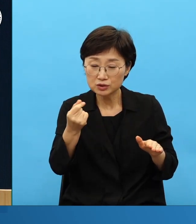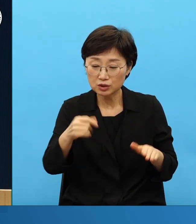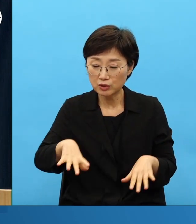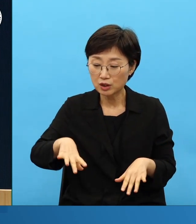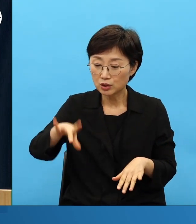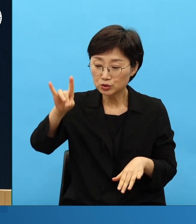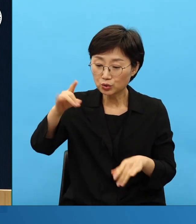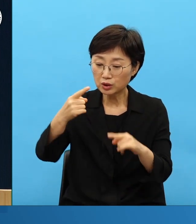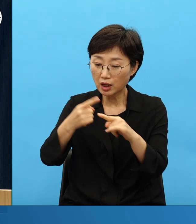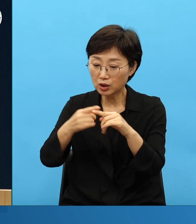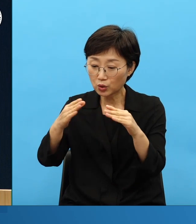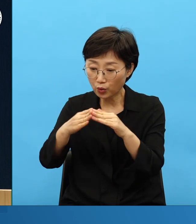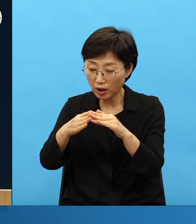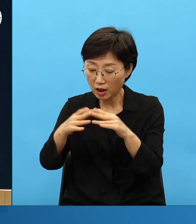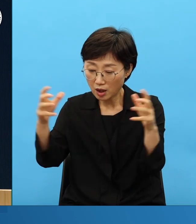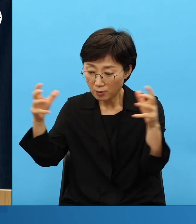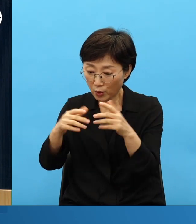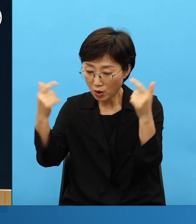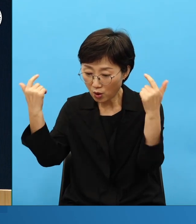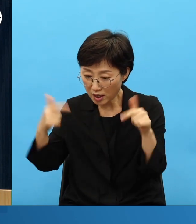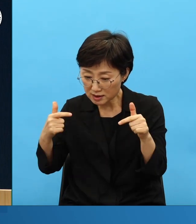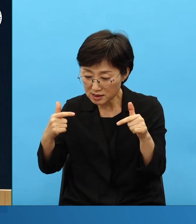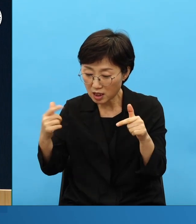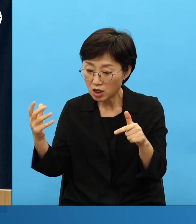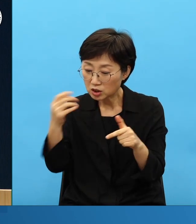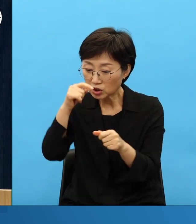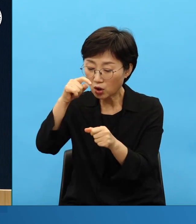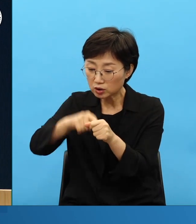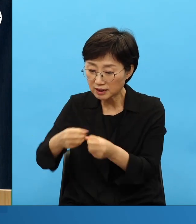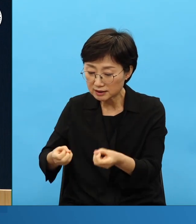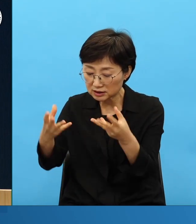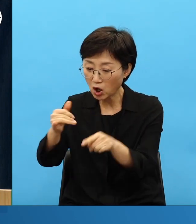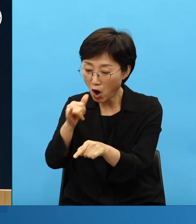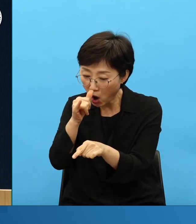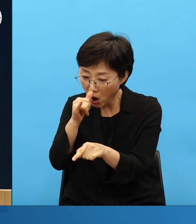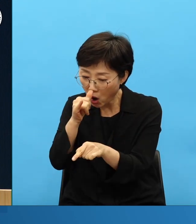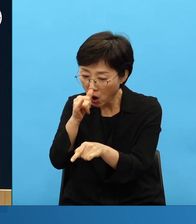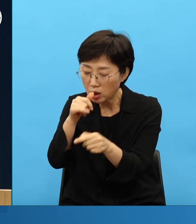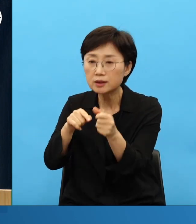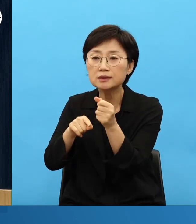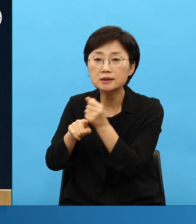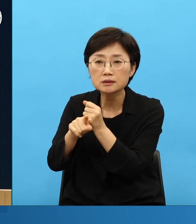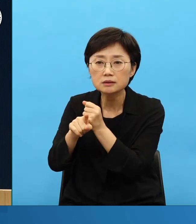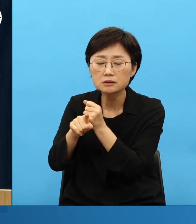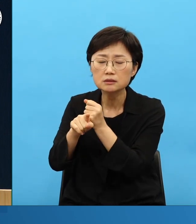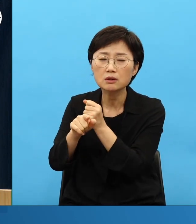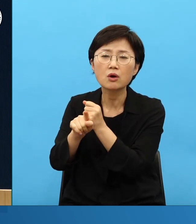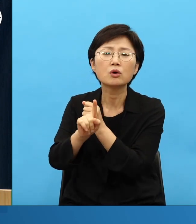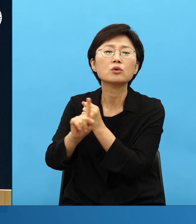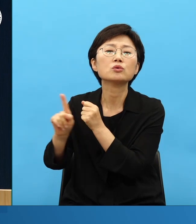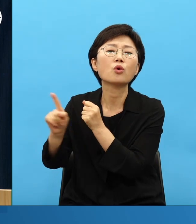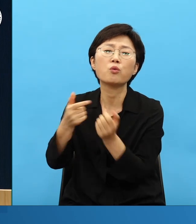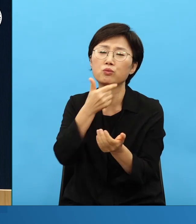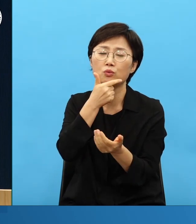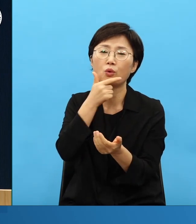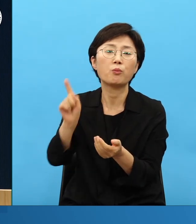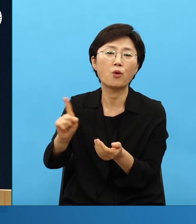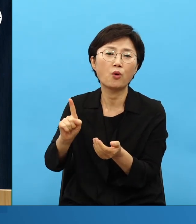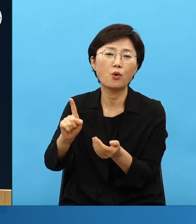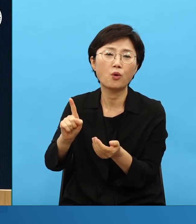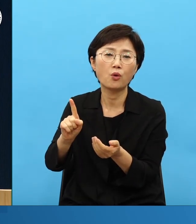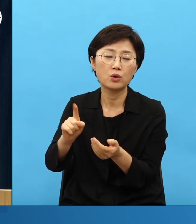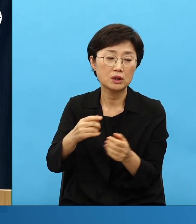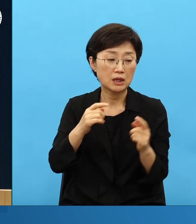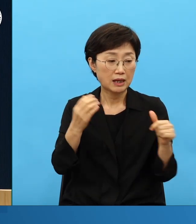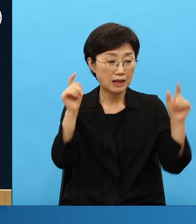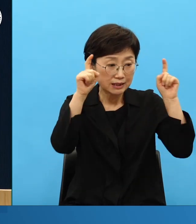church gathered to have the Holy Communion, this itself is a tremendous fact. 이제 더 이상 짐승의 피가 필요 없다 이 말이에요. Because no longer is the blood of these animals needed.